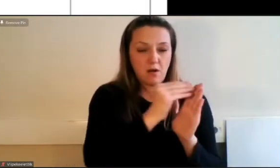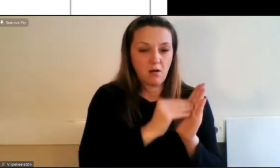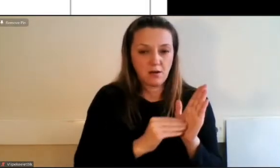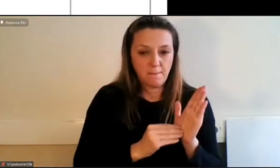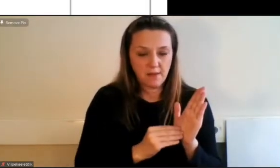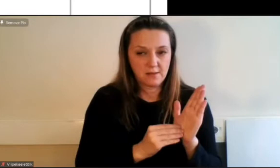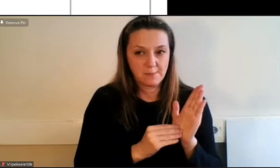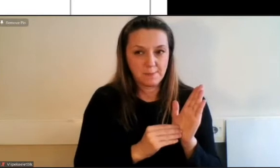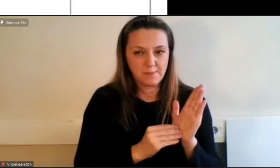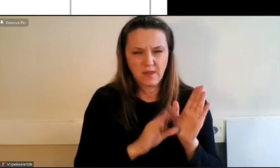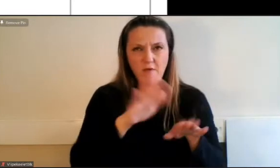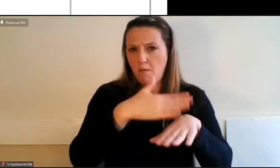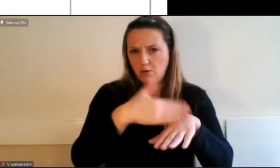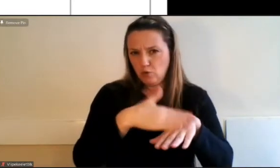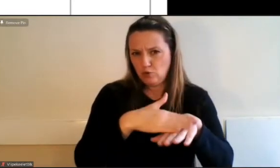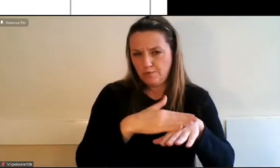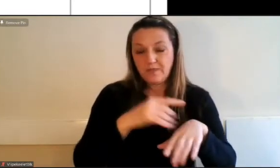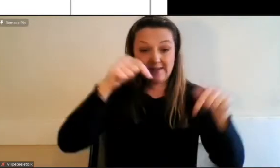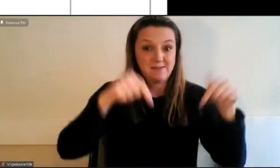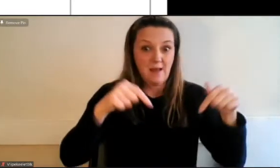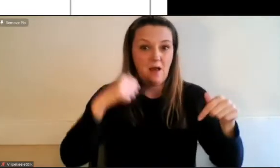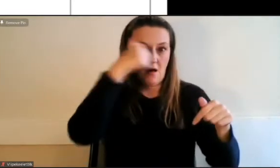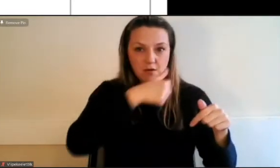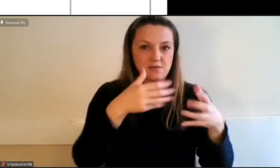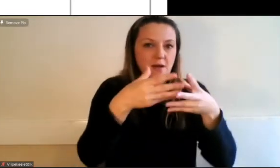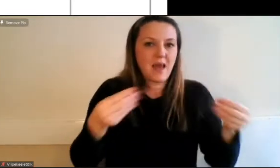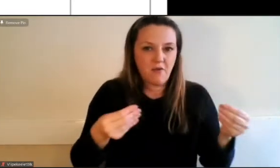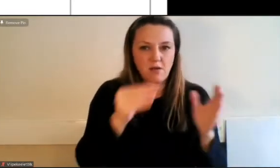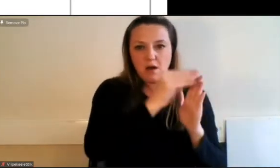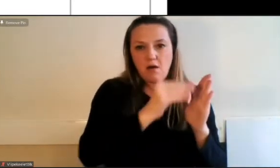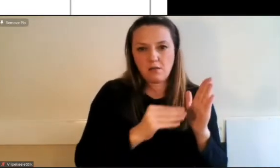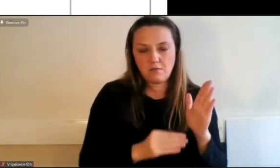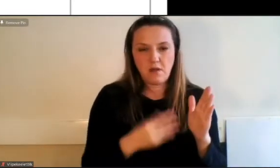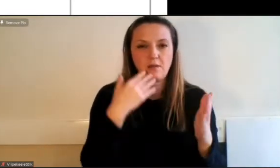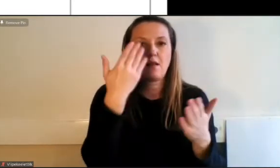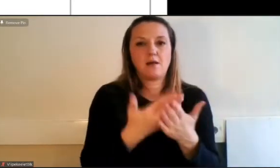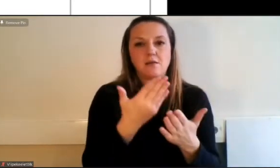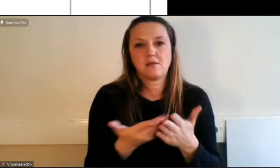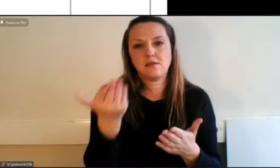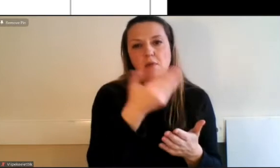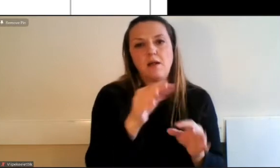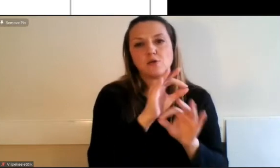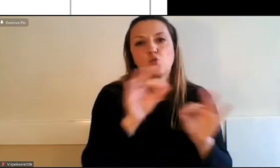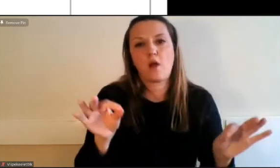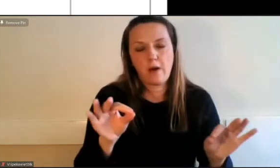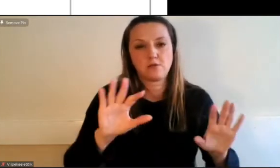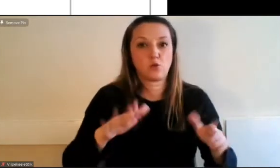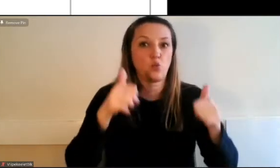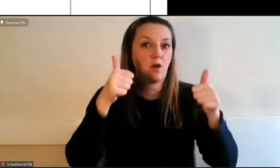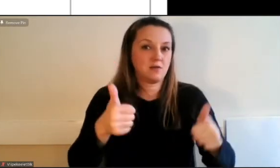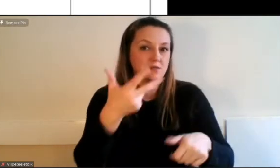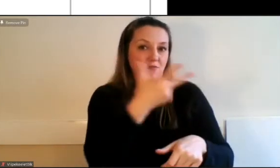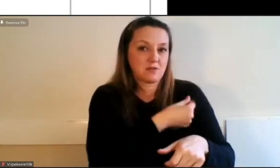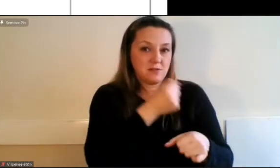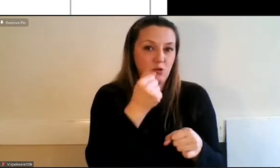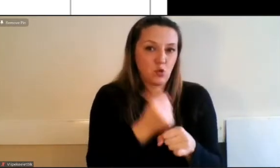vaktsineerimata nakatunu ja tema vaktsineerimata pereliikmed, siis pereringis see nakkus antakse